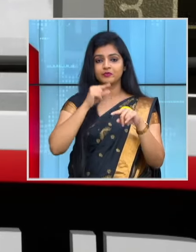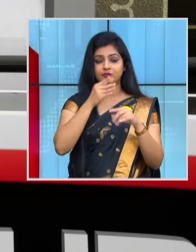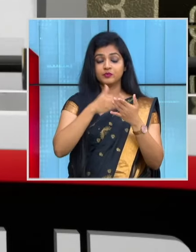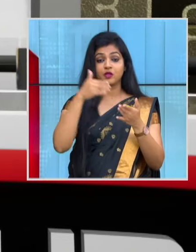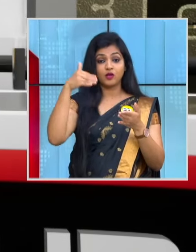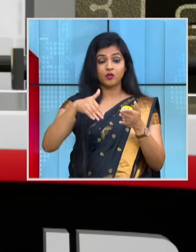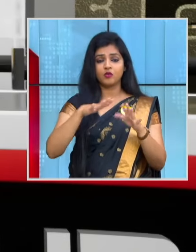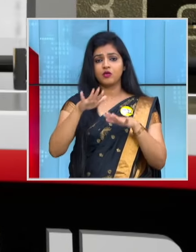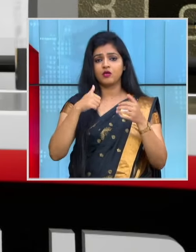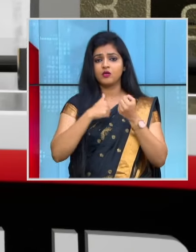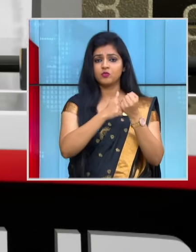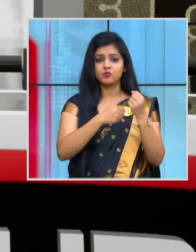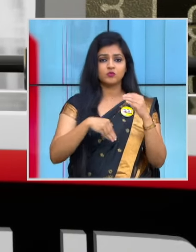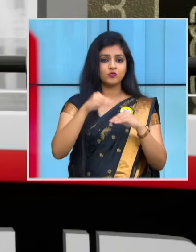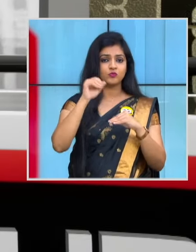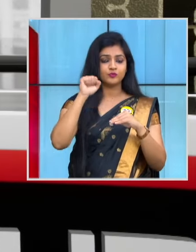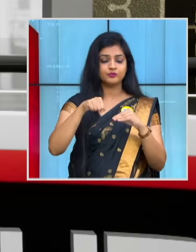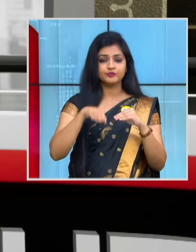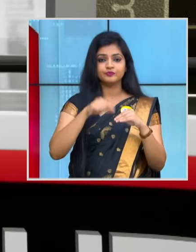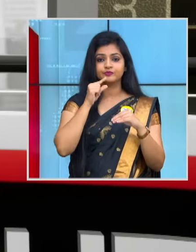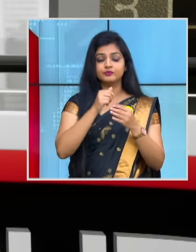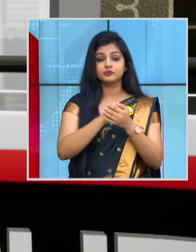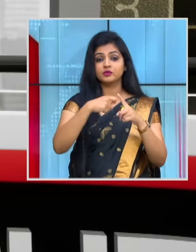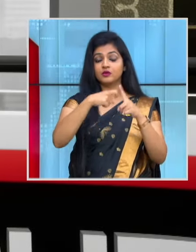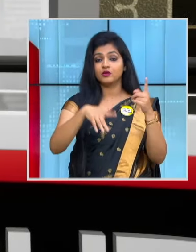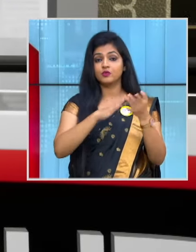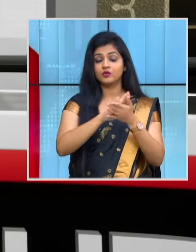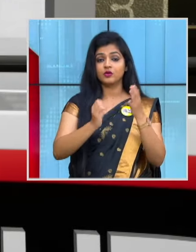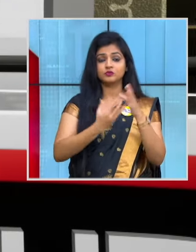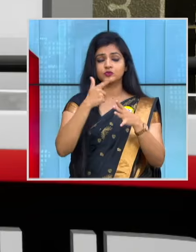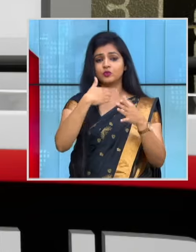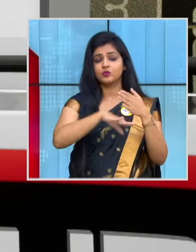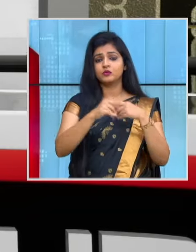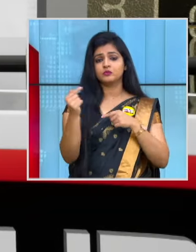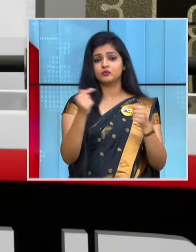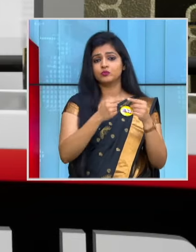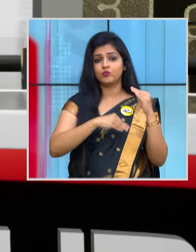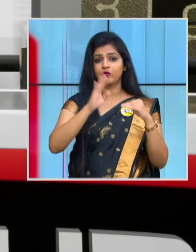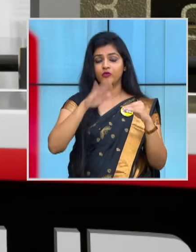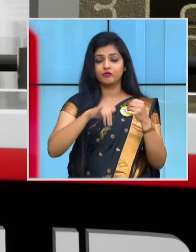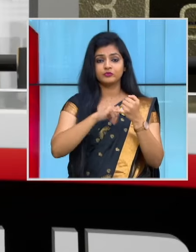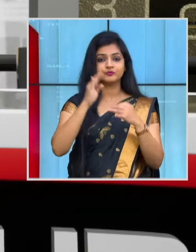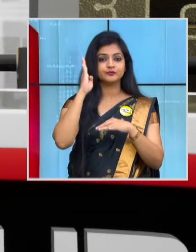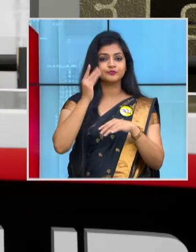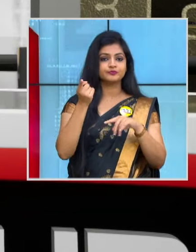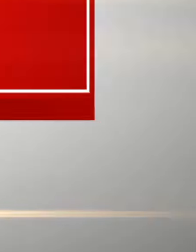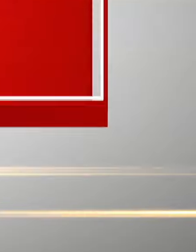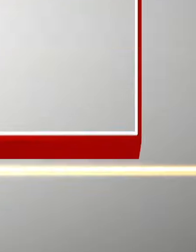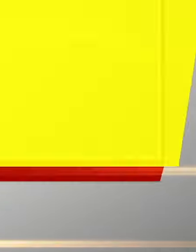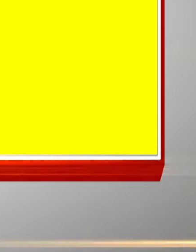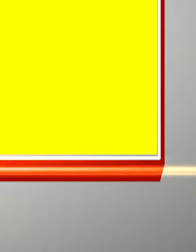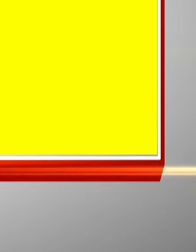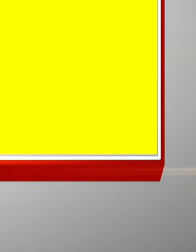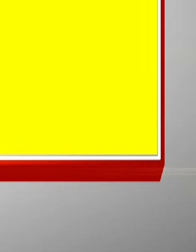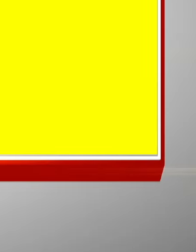ഹോക്കിയെ പിന്തുണയ്ക്കുന്നതെന്നും പി ആർ ശ്രീജേഷ് പറഞ്ഞു. കേരള ഹോക്കി അസോസിയേഷനിൽ തമ്മിലടിയാണ് എന്നായിരുന്നു ശ്രീജേഷിന്റെ പ്രസംഗം. എനിക്ക്